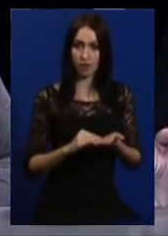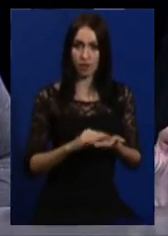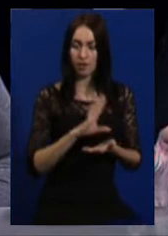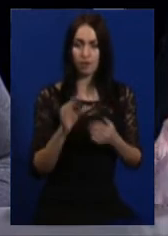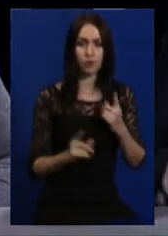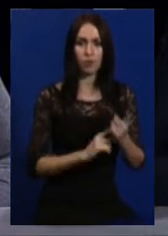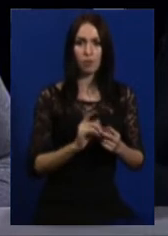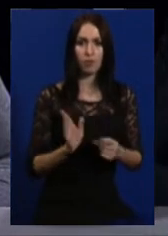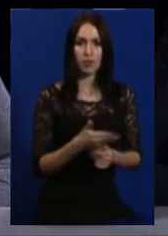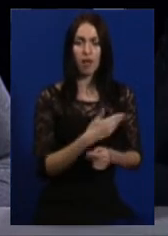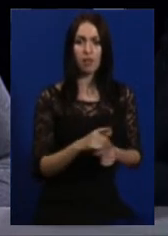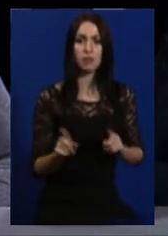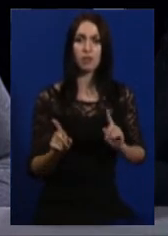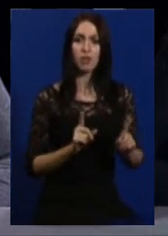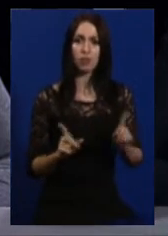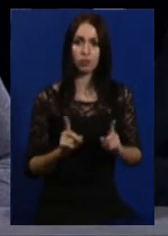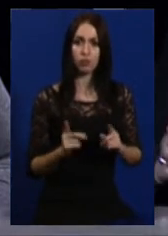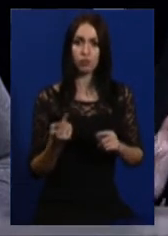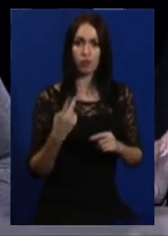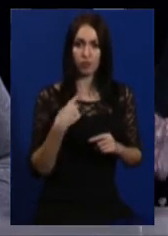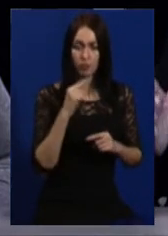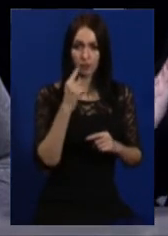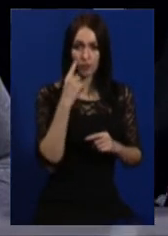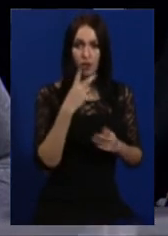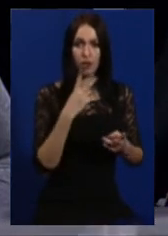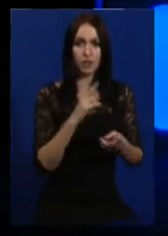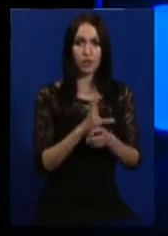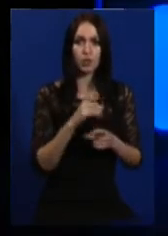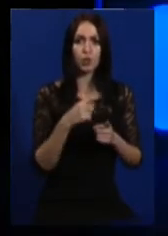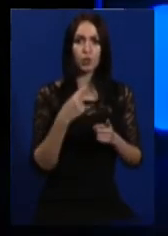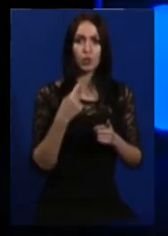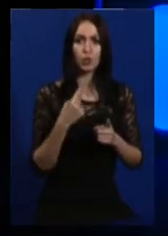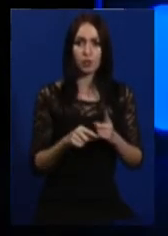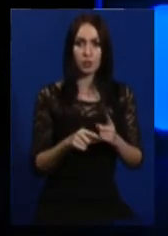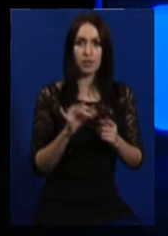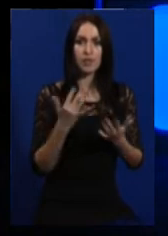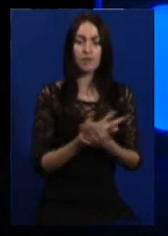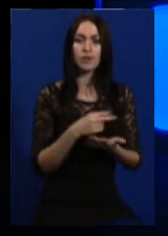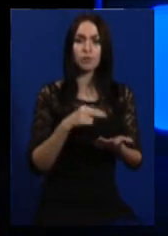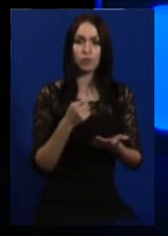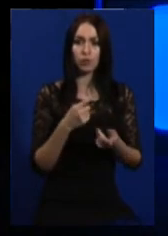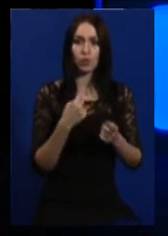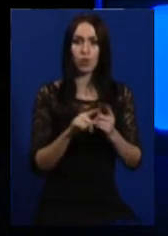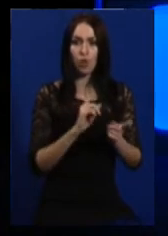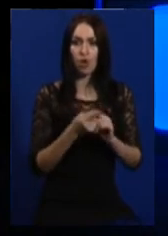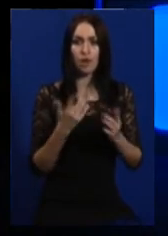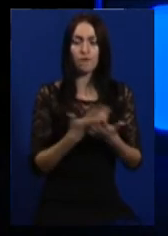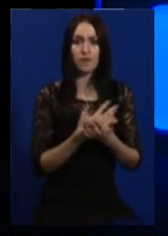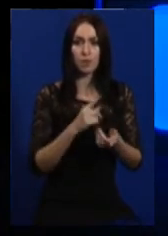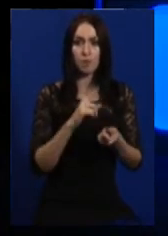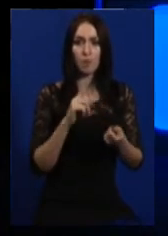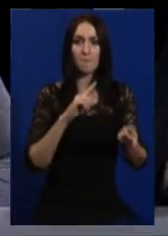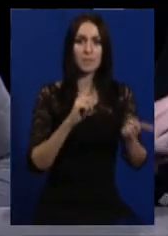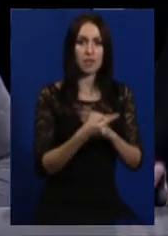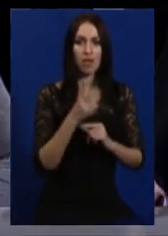поменялось потому что в столкнулись совершенно другим и фильм стал другим он менялся на глазах да и